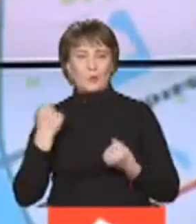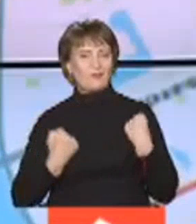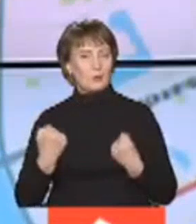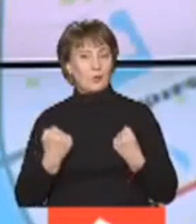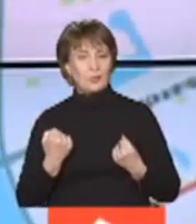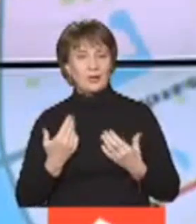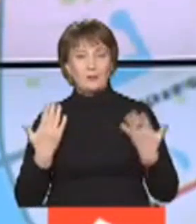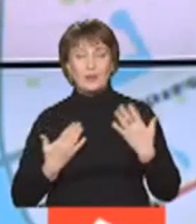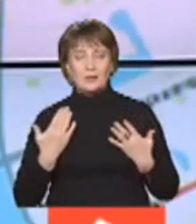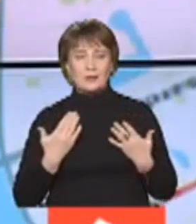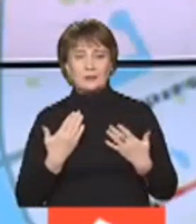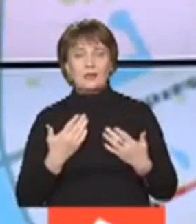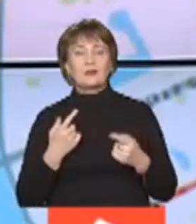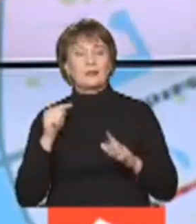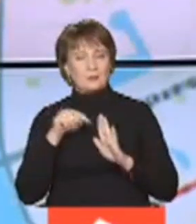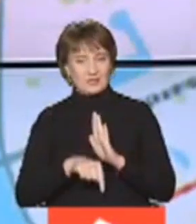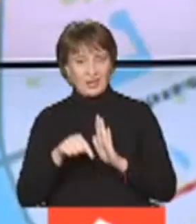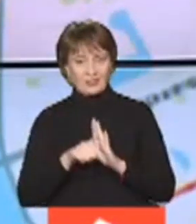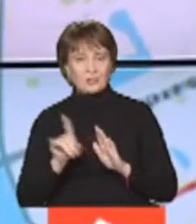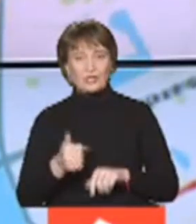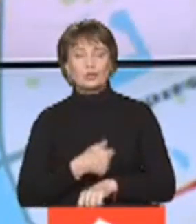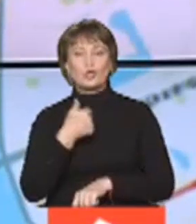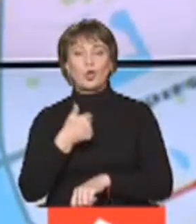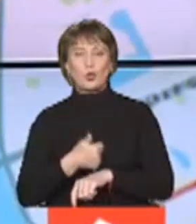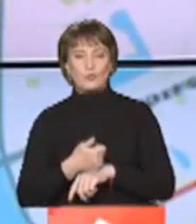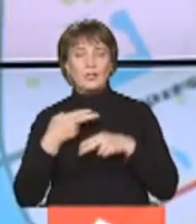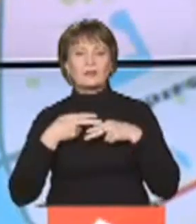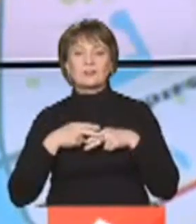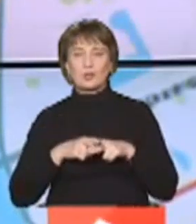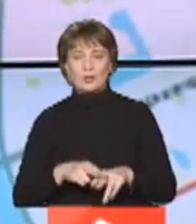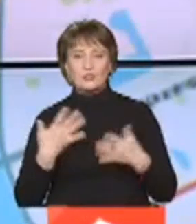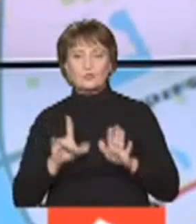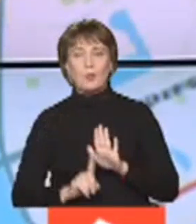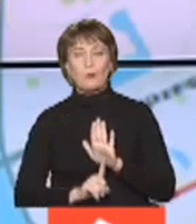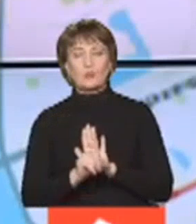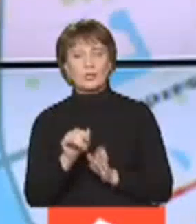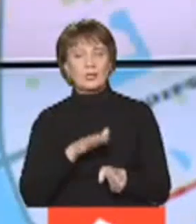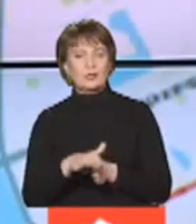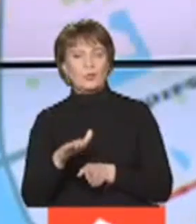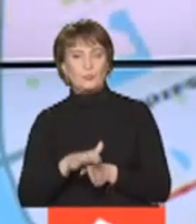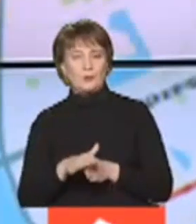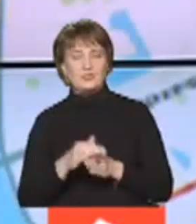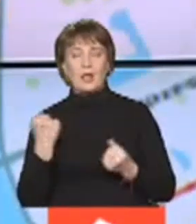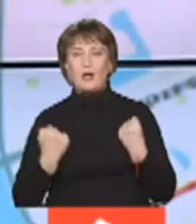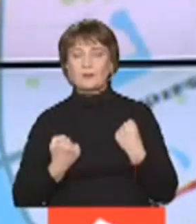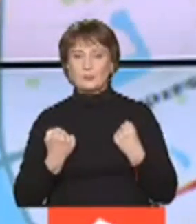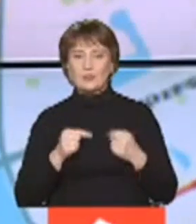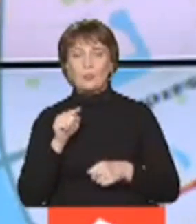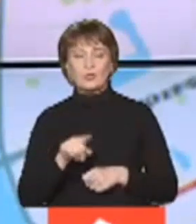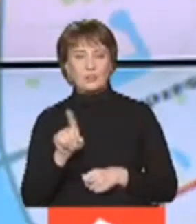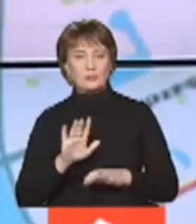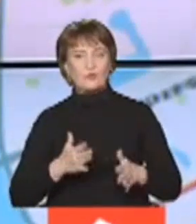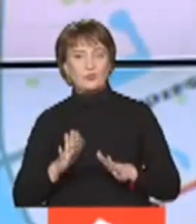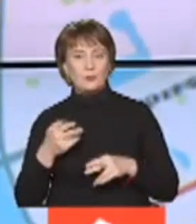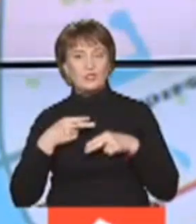що година піку розпалі, а це значить, що головні артерії столиці все ж таки вже почали заповнюватися автівками. Але про те, що відбувається